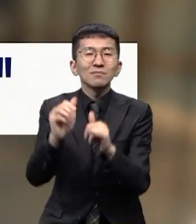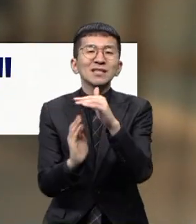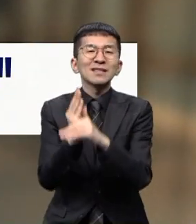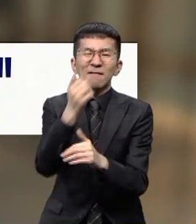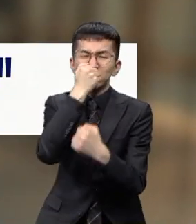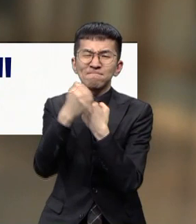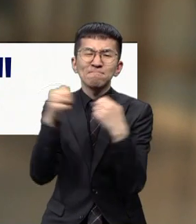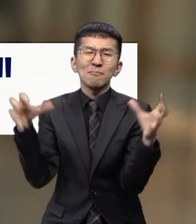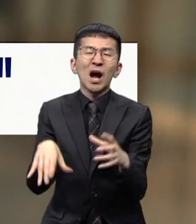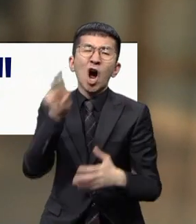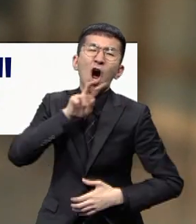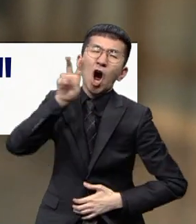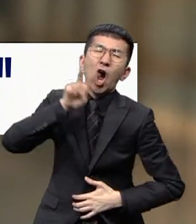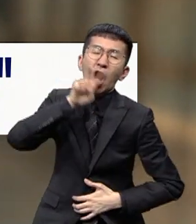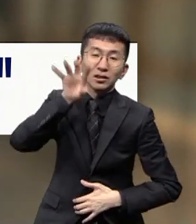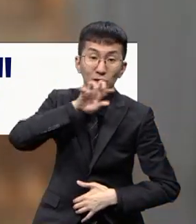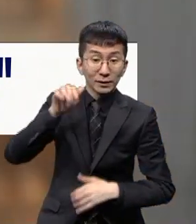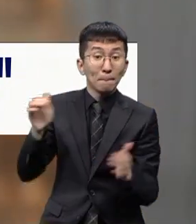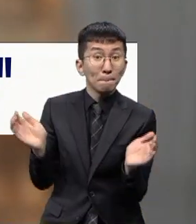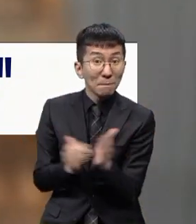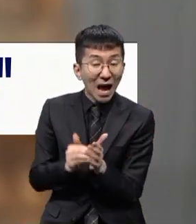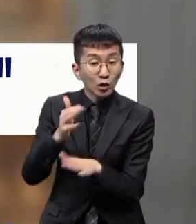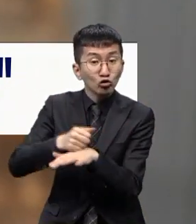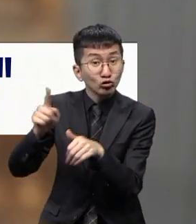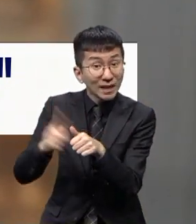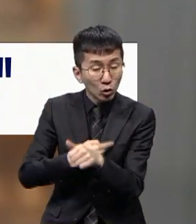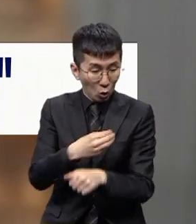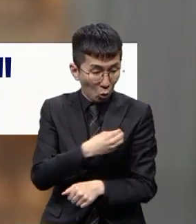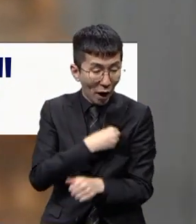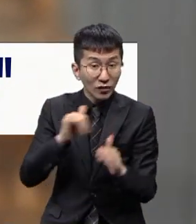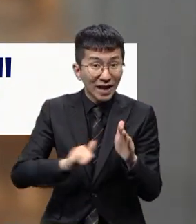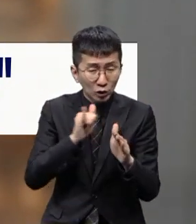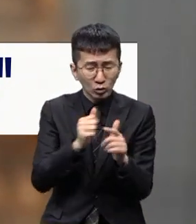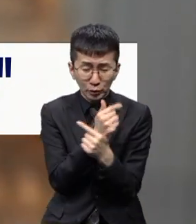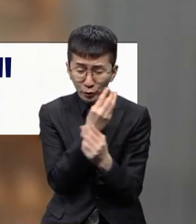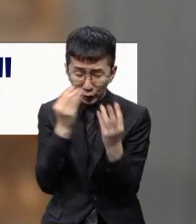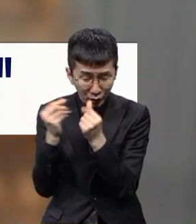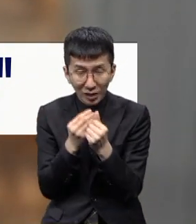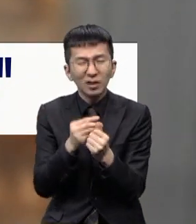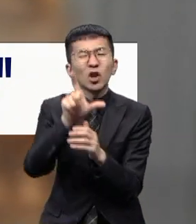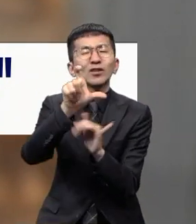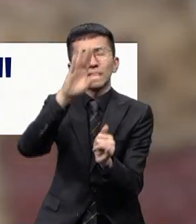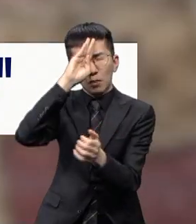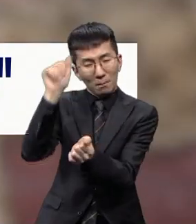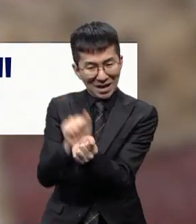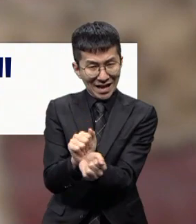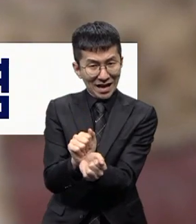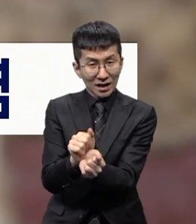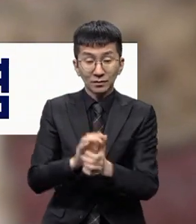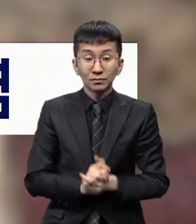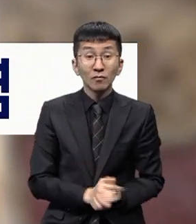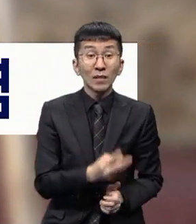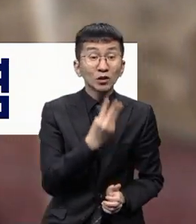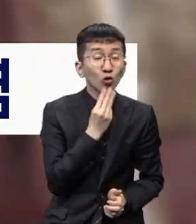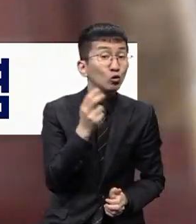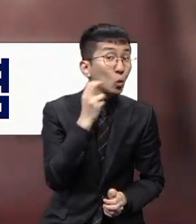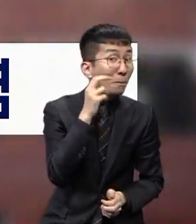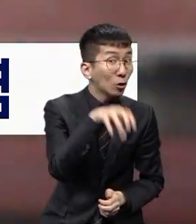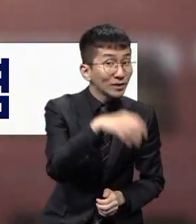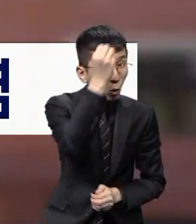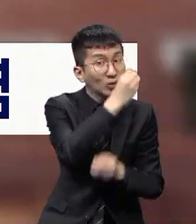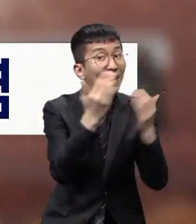모여 노래 연습을 했다가 동호회 회원과 가족 등 15명이 확진됐습니다. 서울 송파구의